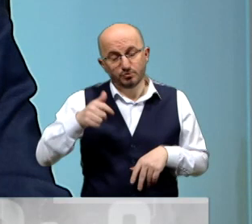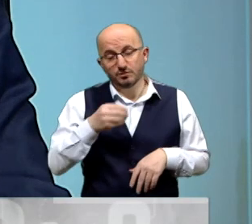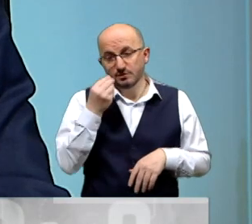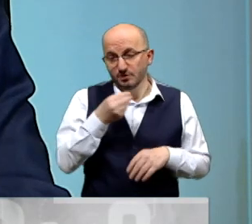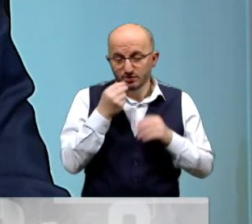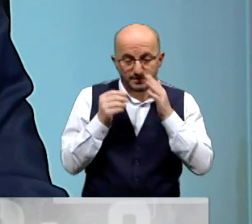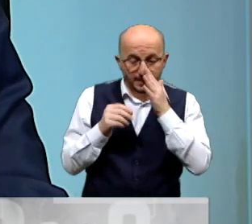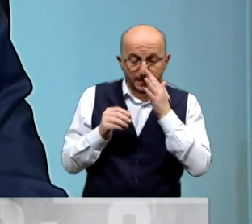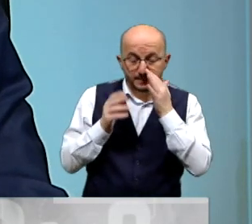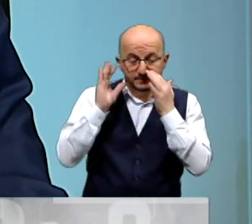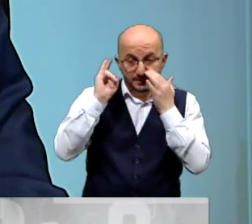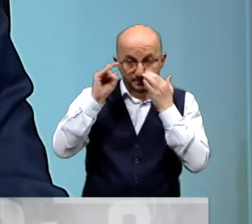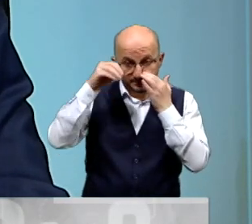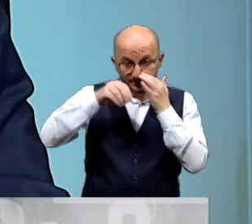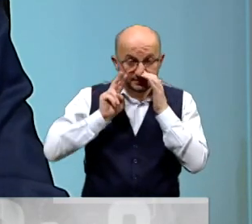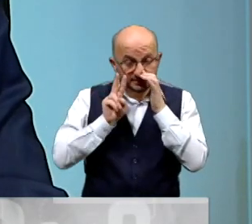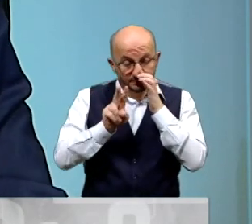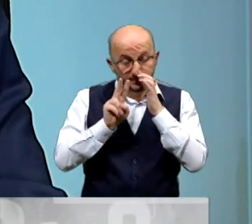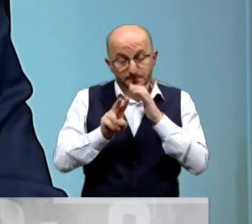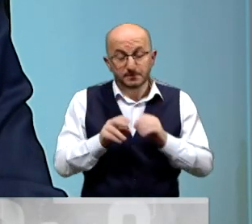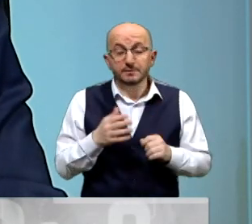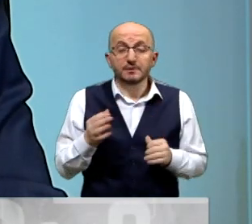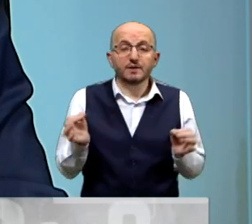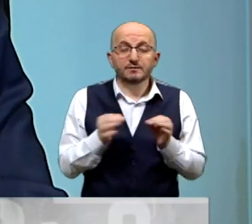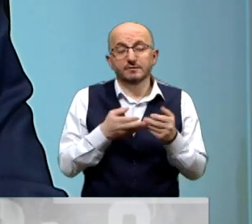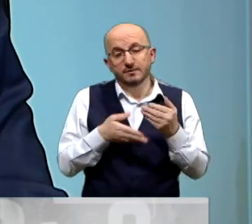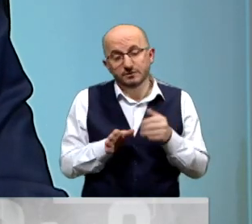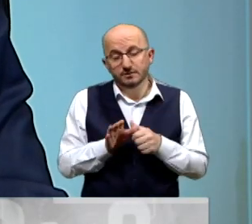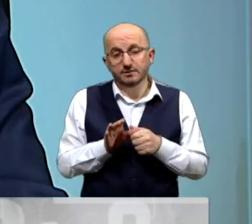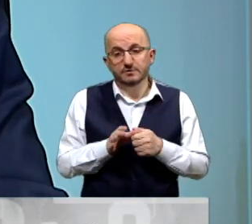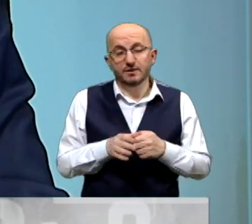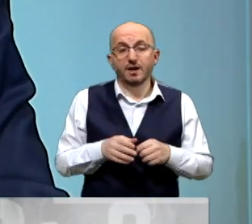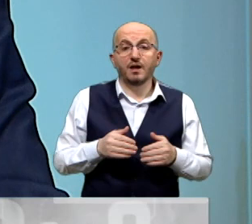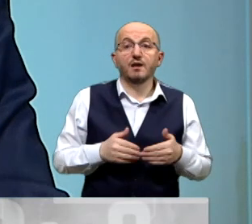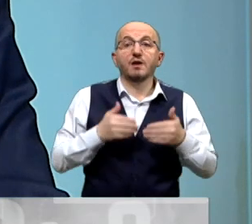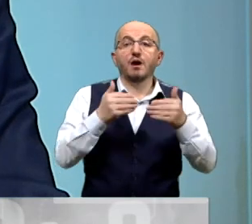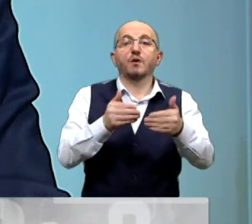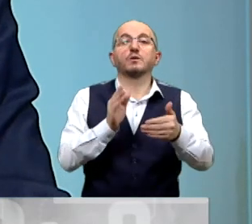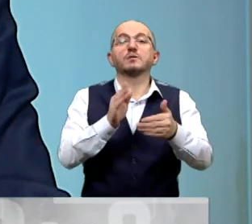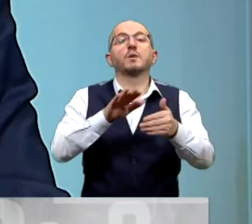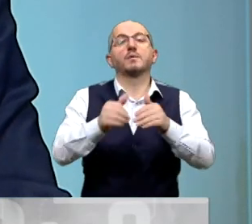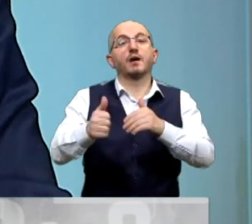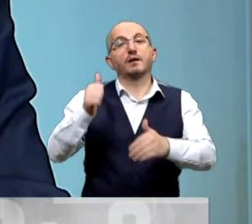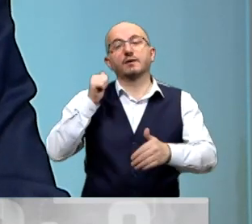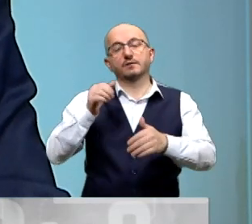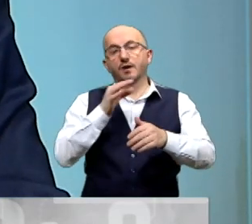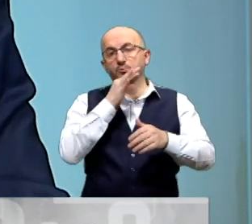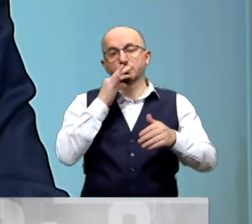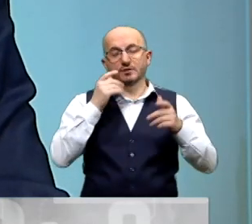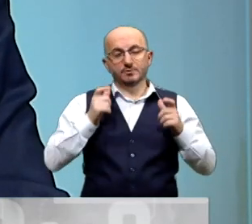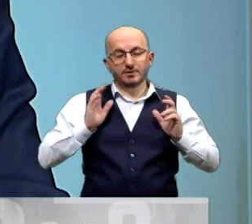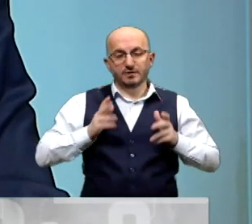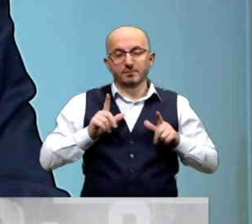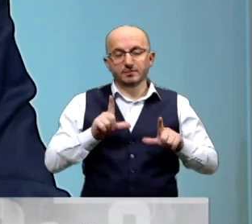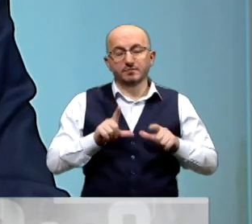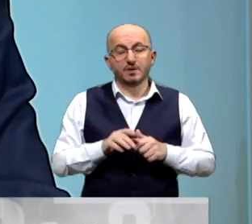gençleri falan camilerde görüyoruz Eğer erkenden çıkacaksa hakikaten ön saflara gitmemeli arkada daha müsait bir yerden